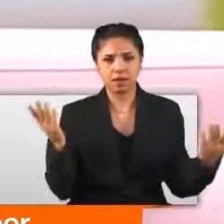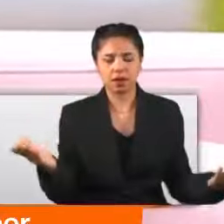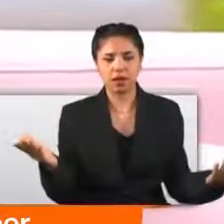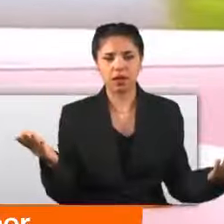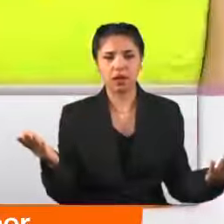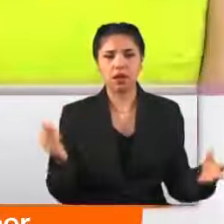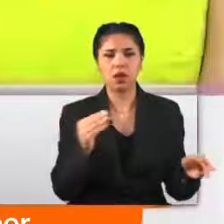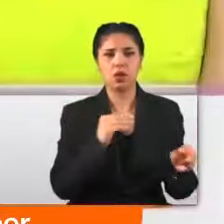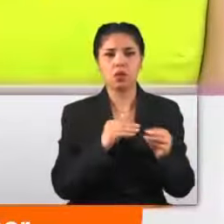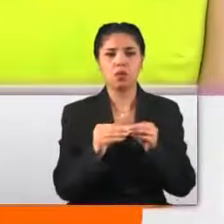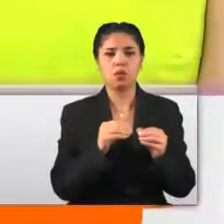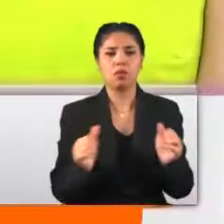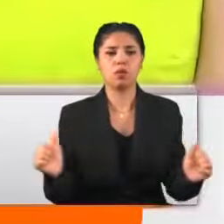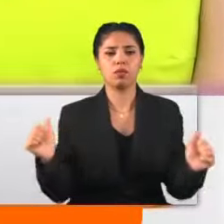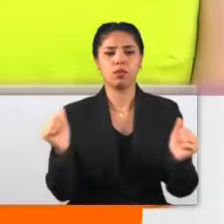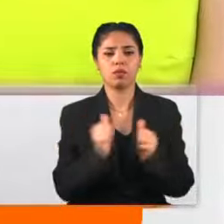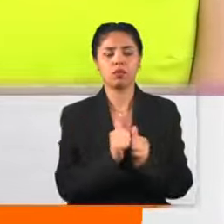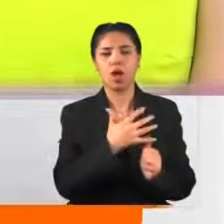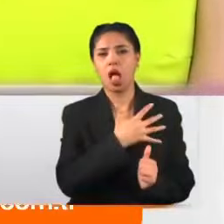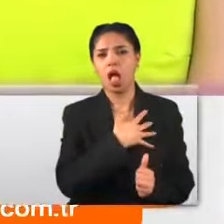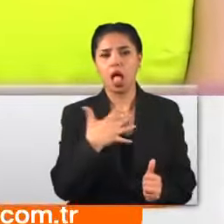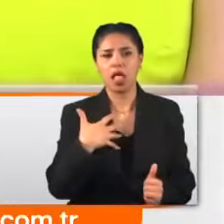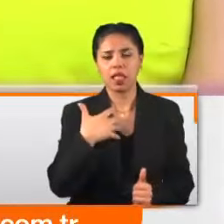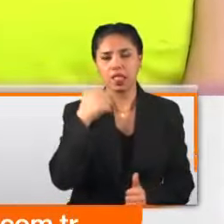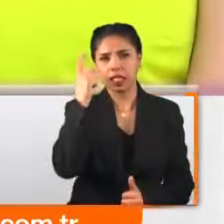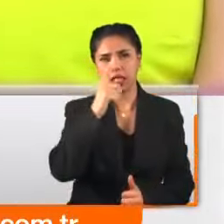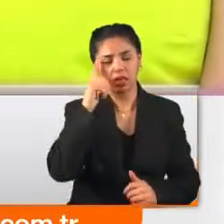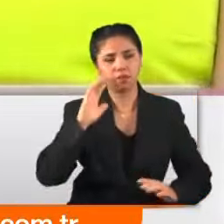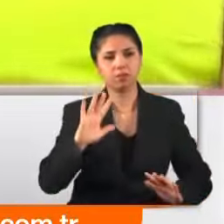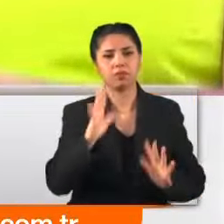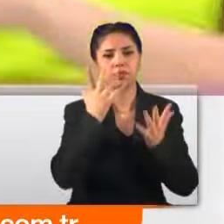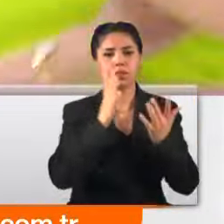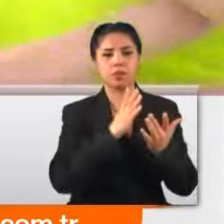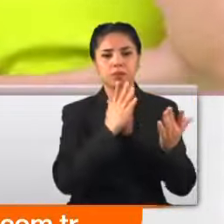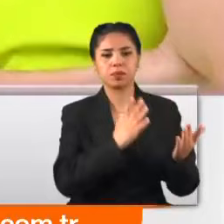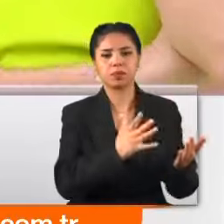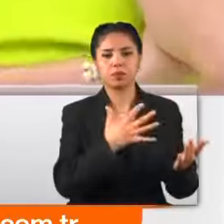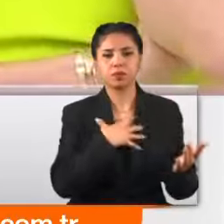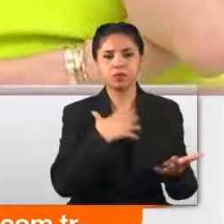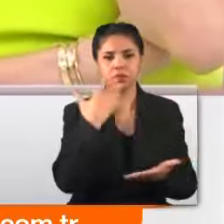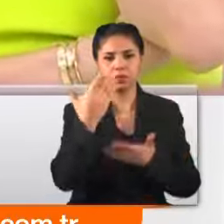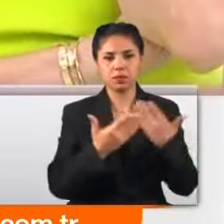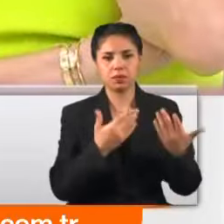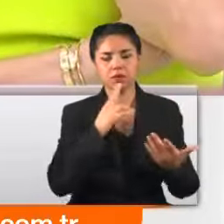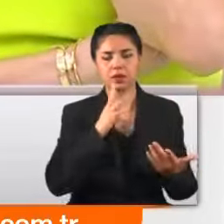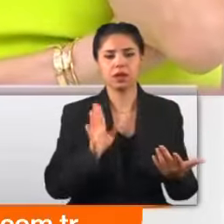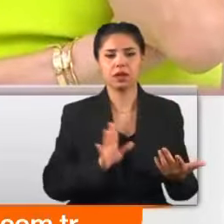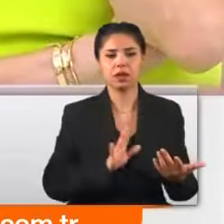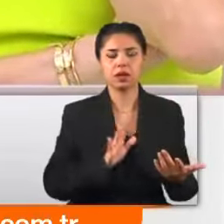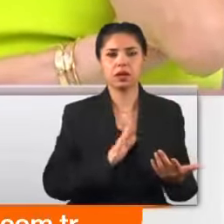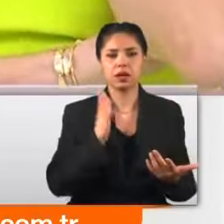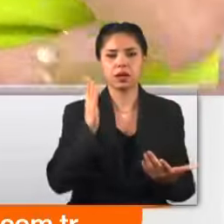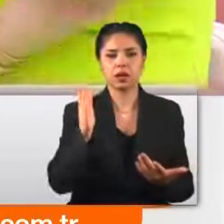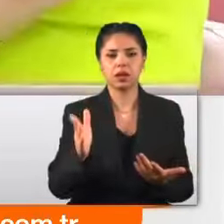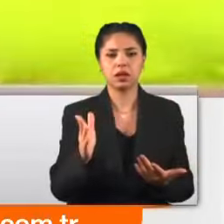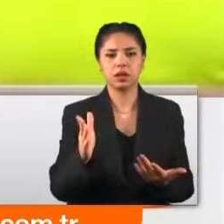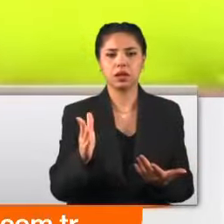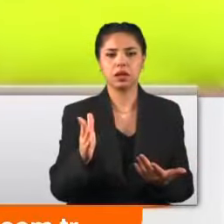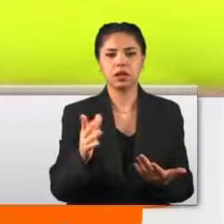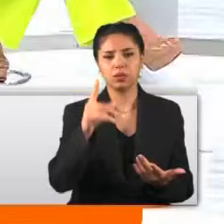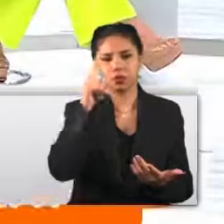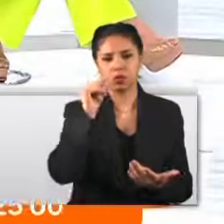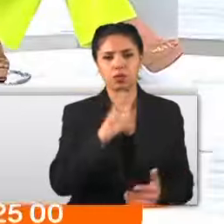Gerginlik saniyeler içinde arttı. Anne Songül Deniz çileden çıktı. Kendisi orada hani diyor ya ben kızımın peşindeyim selam diye. Bir